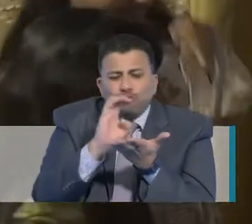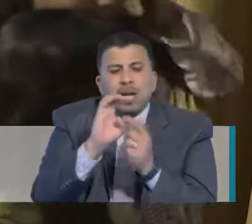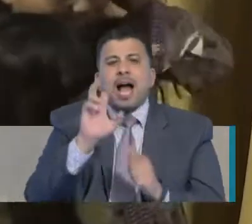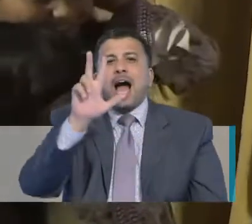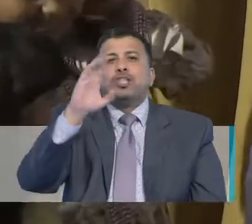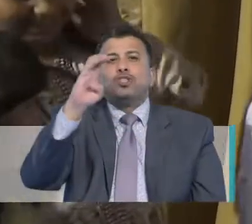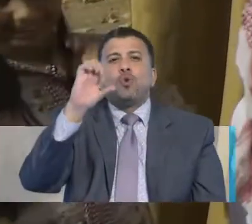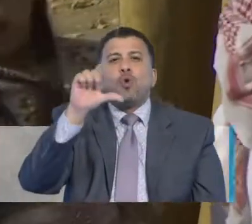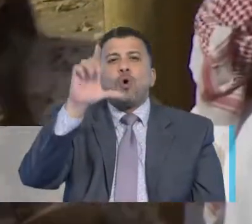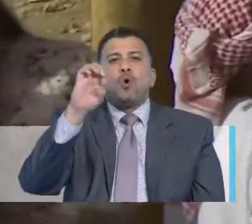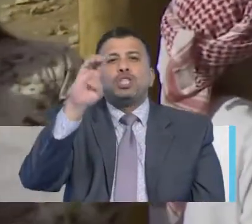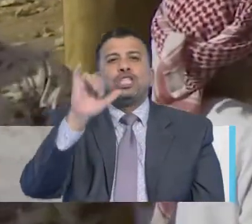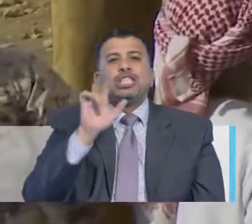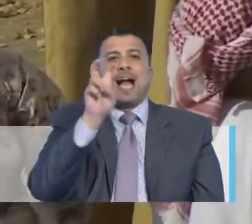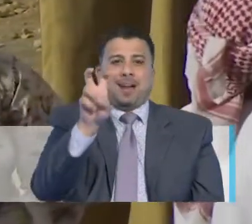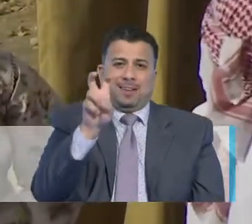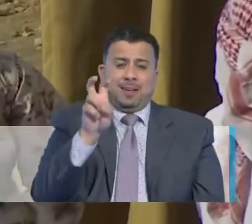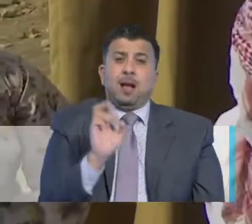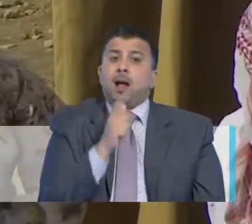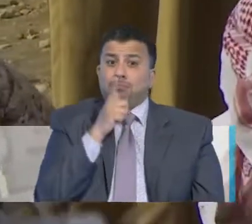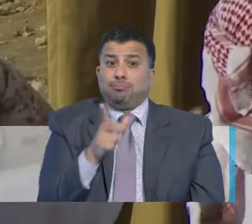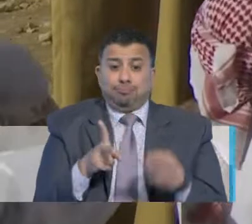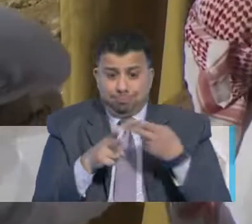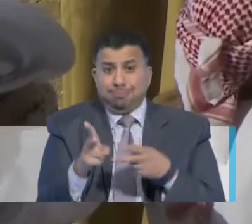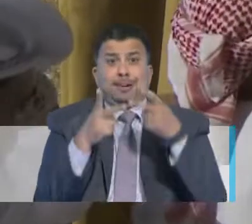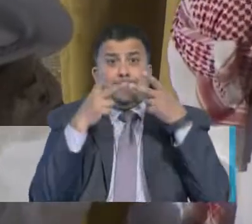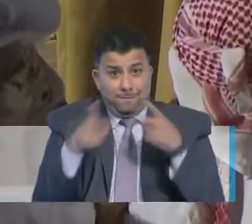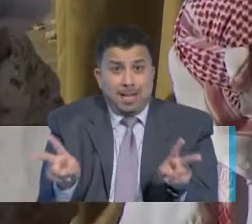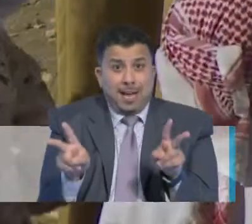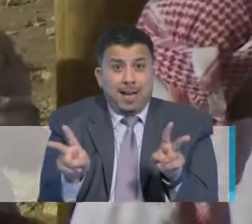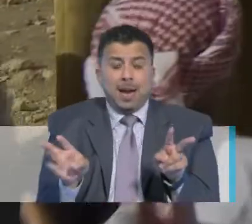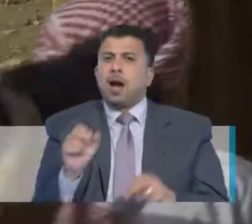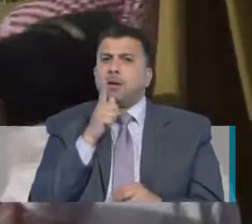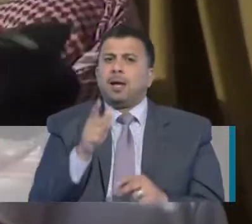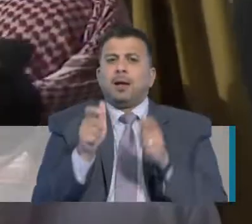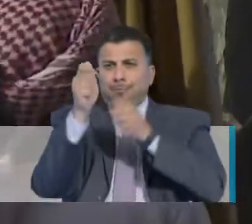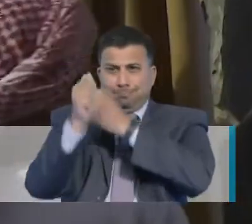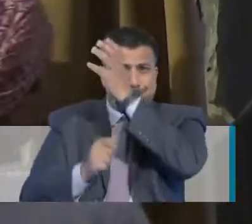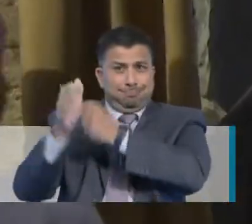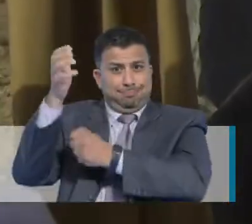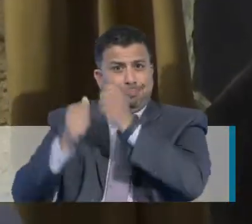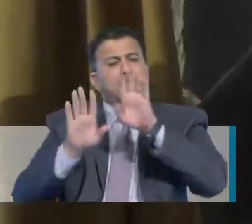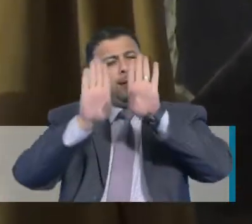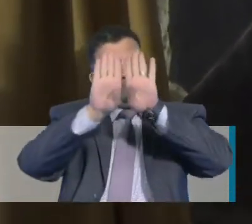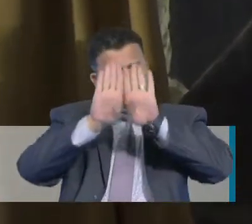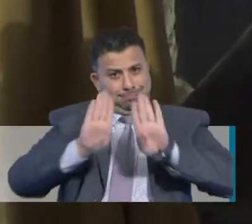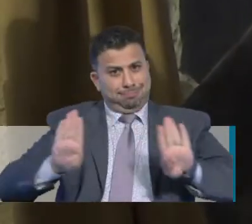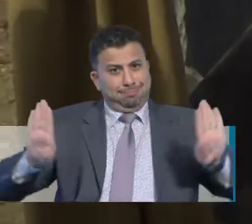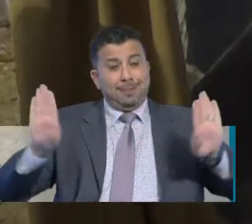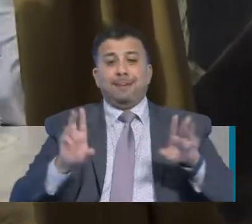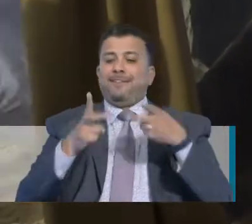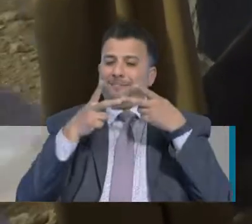وصول صاحب السمو حاكم الشارقة إلى موقع الافتتاح تمت إزاحة الستار عن اللوحة التذكارية